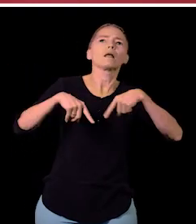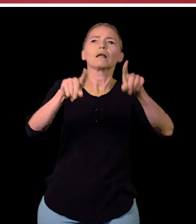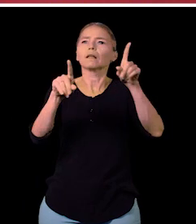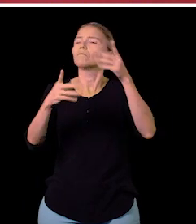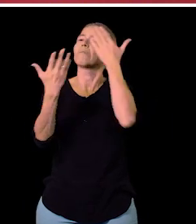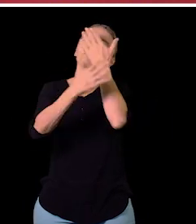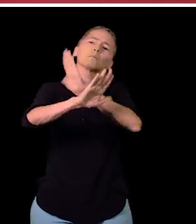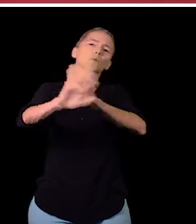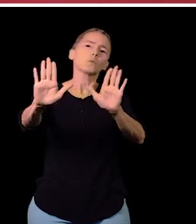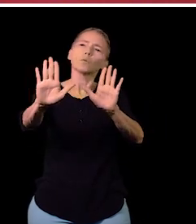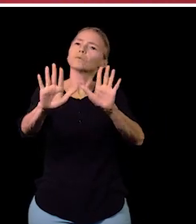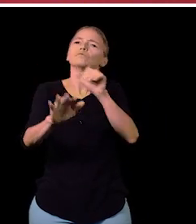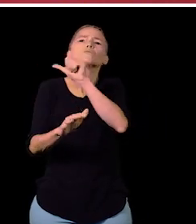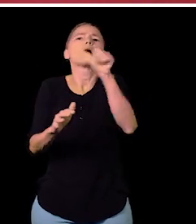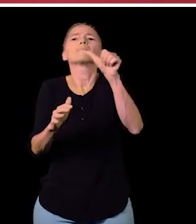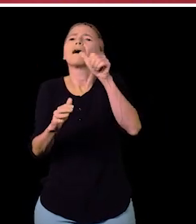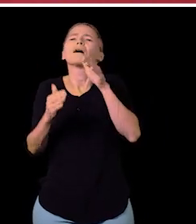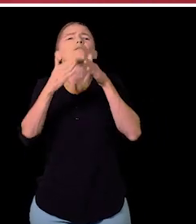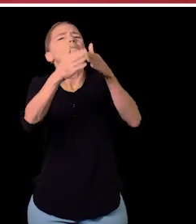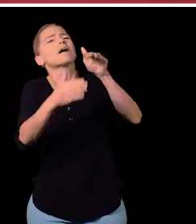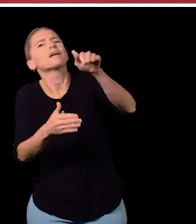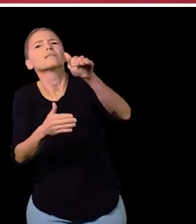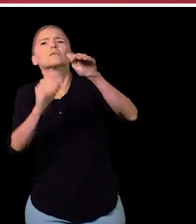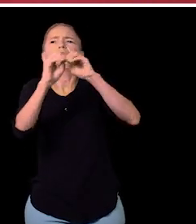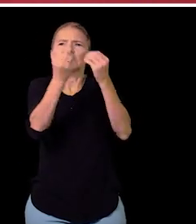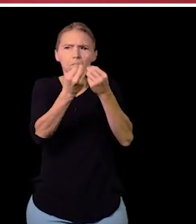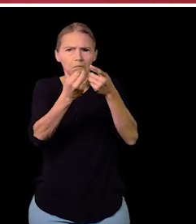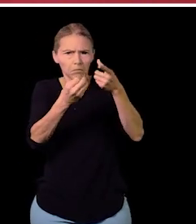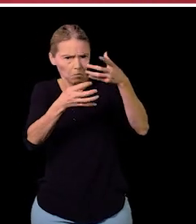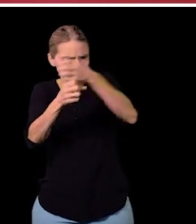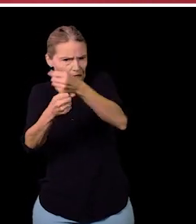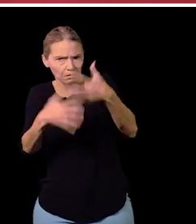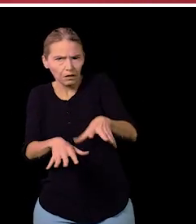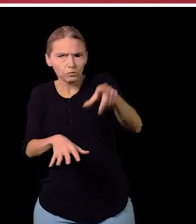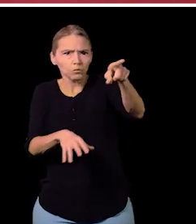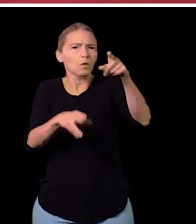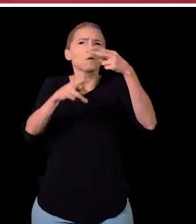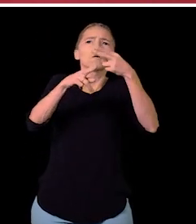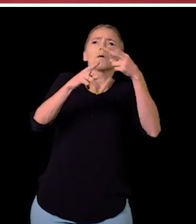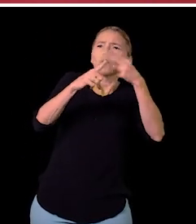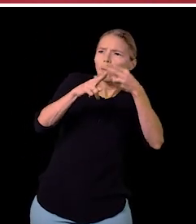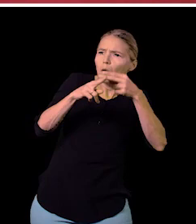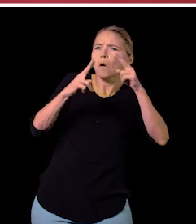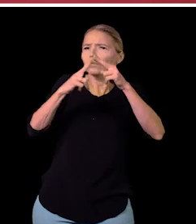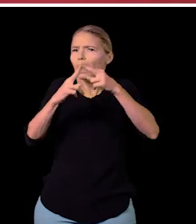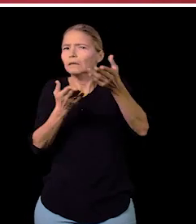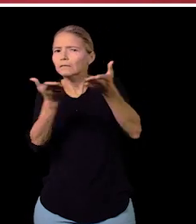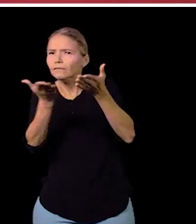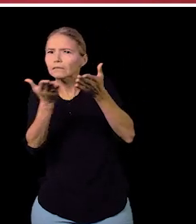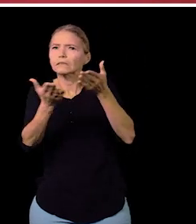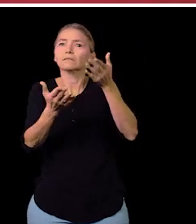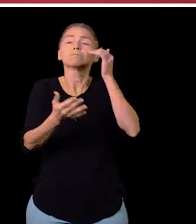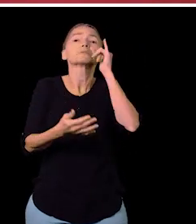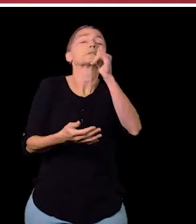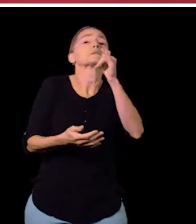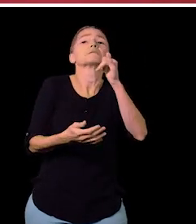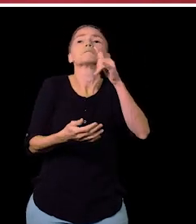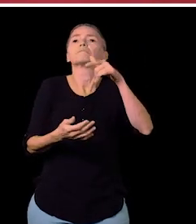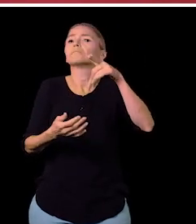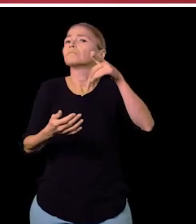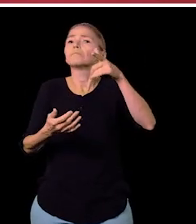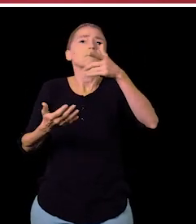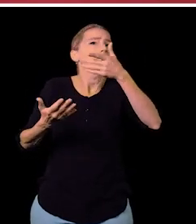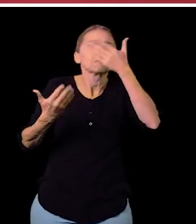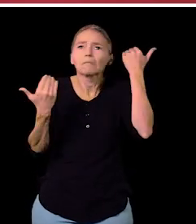avec un organisme avec qui elle a déjà un lien de confiance ou de qui elle reçoit déjà des services. Puis, si elle n'est pas à la bonne place, là, les gens